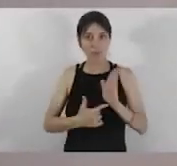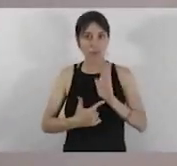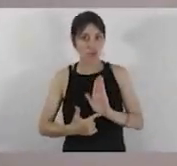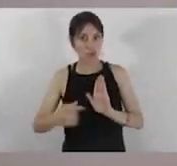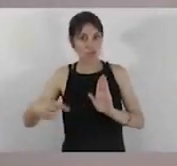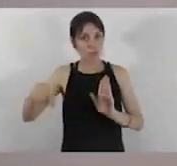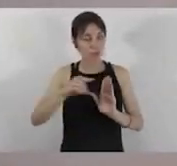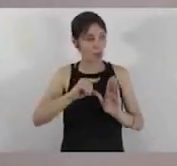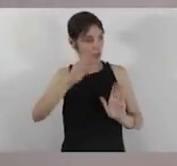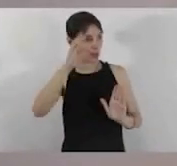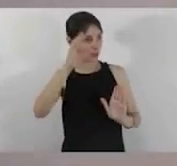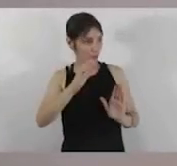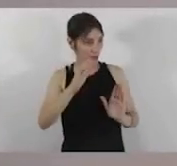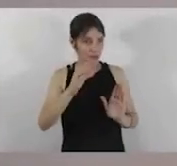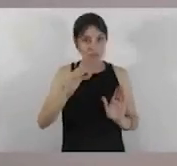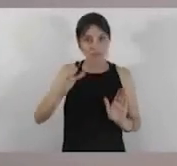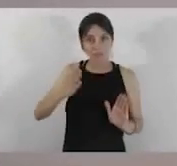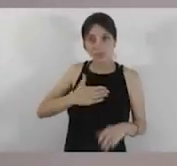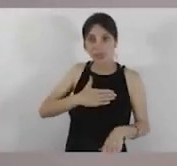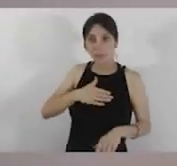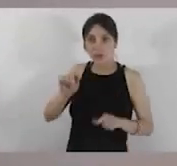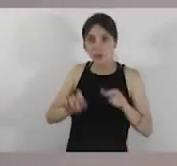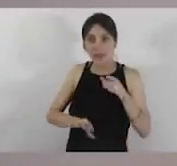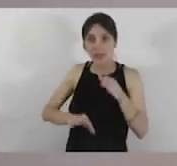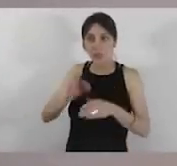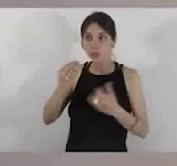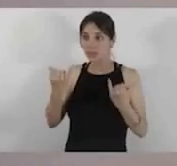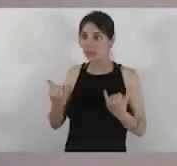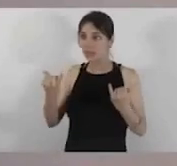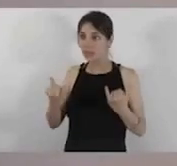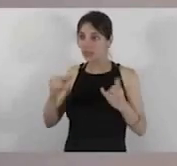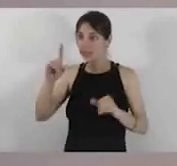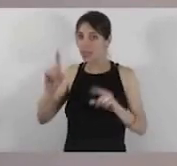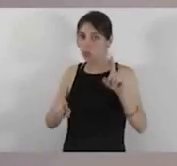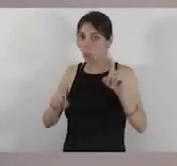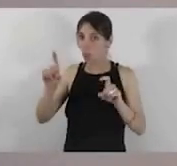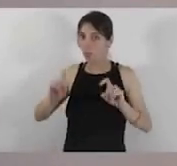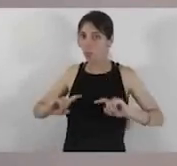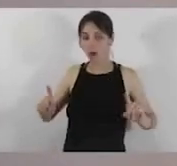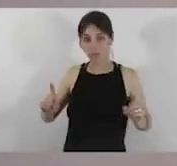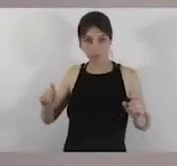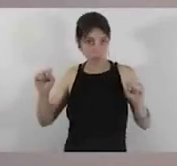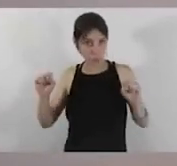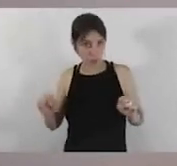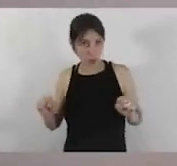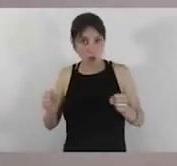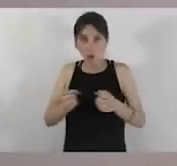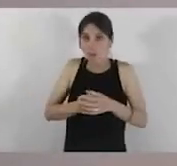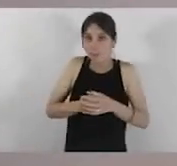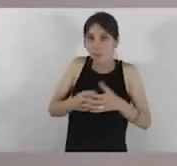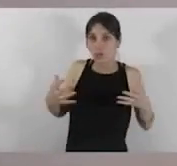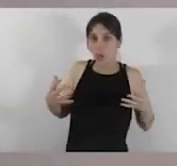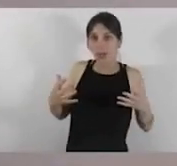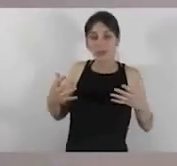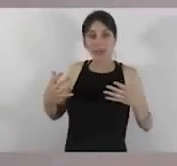avez des questions? Nul n'est interdit de poser des questionnements. La majorité comme